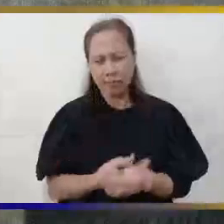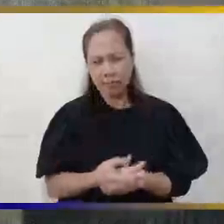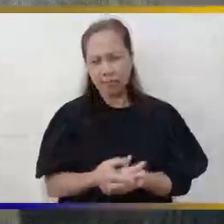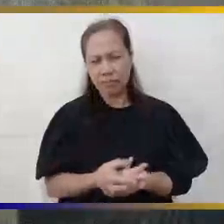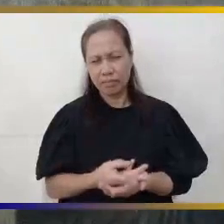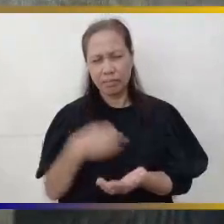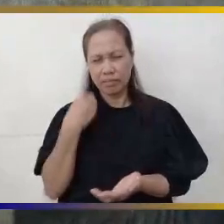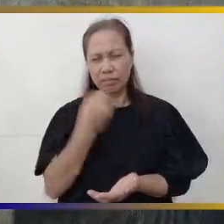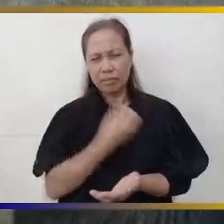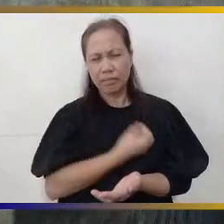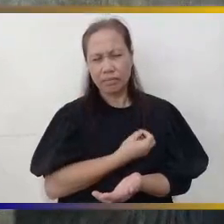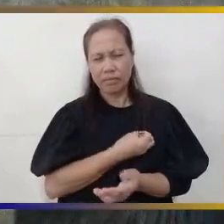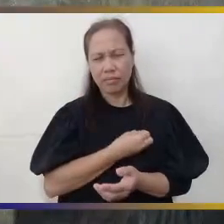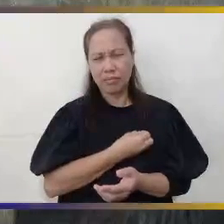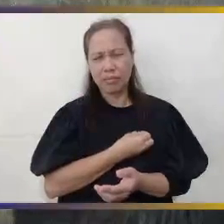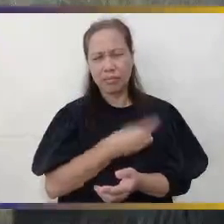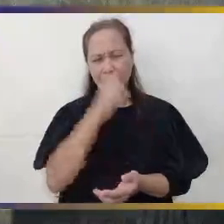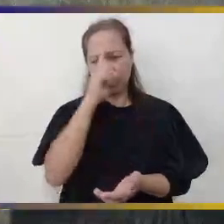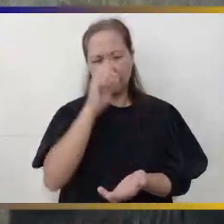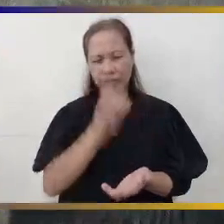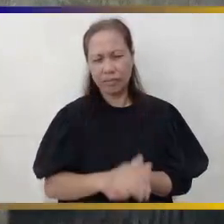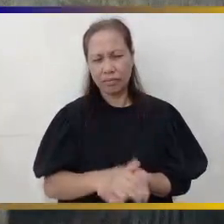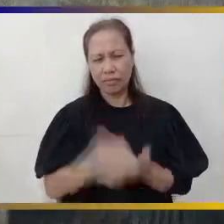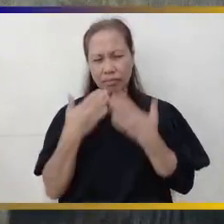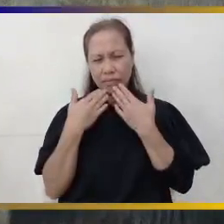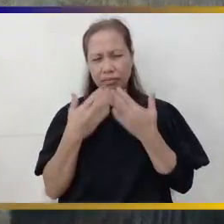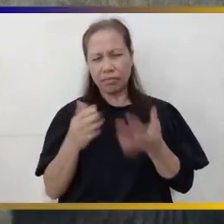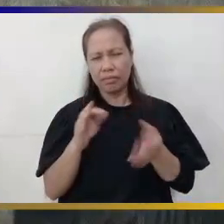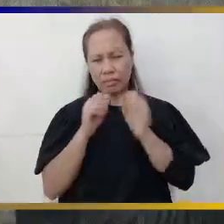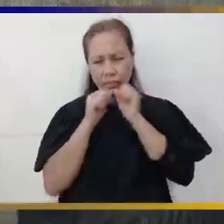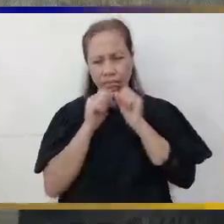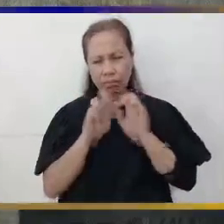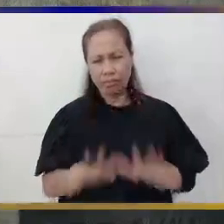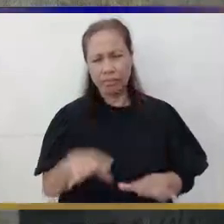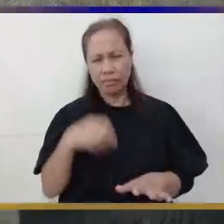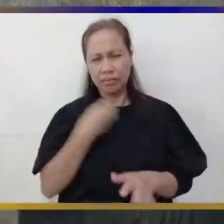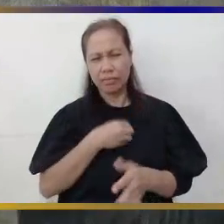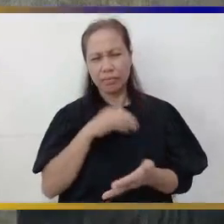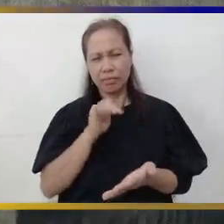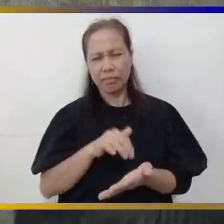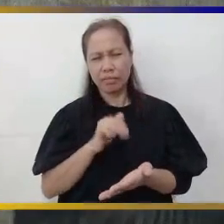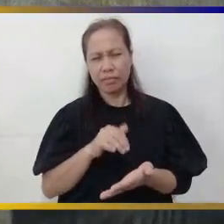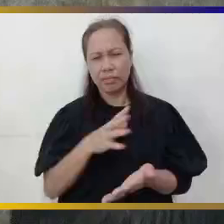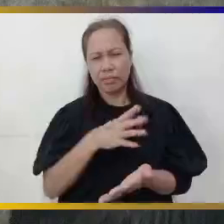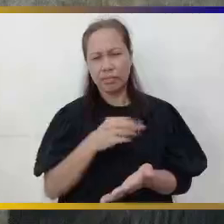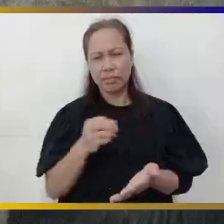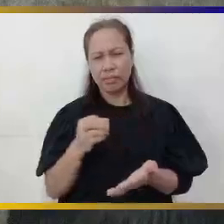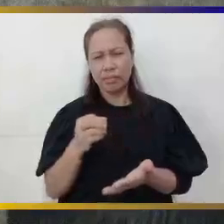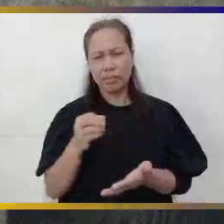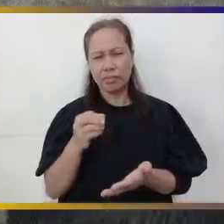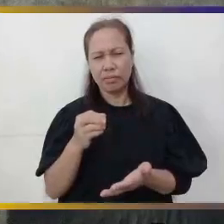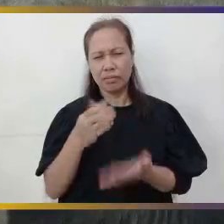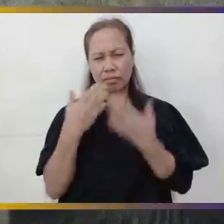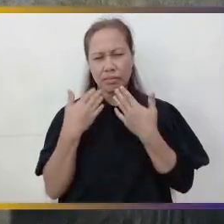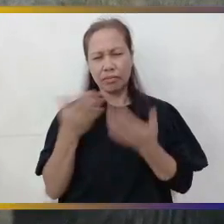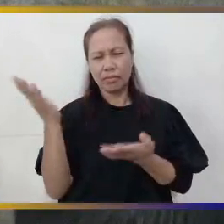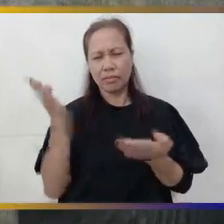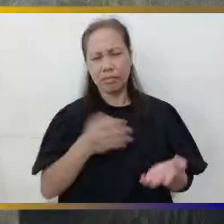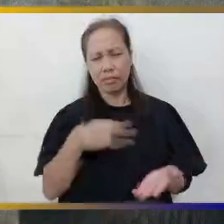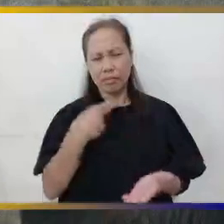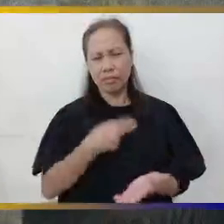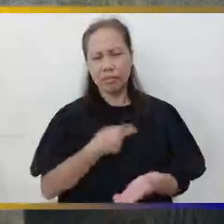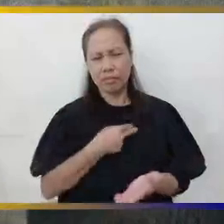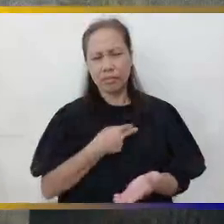ang aming panampalataya Salamat po Pagpalain niyo po ang pag-aaral na ito Salamat dalil niyo po kami rito at ngayon may mga